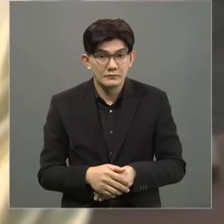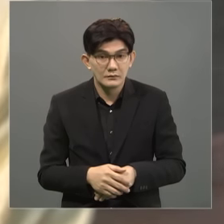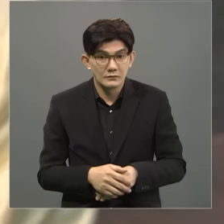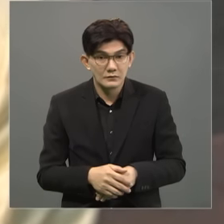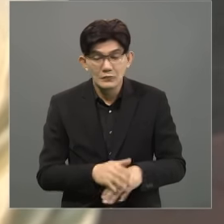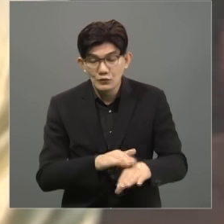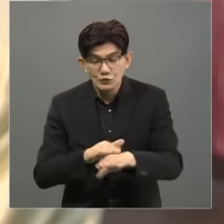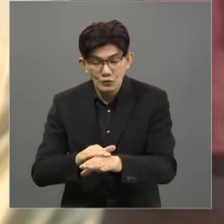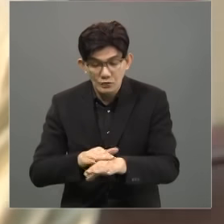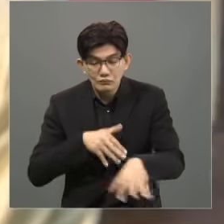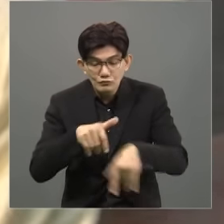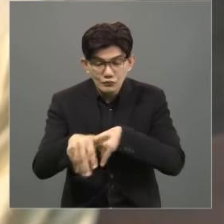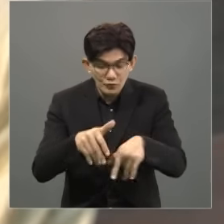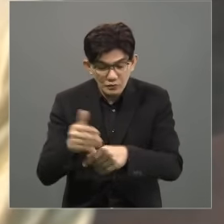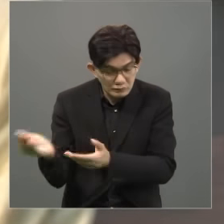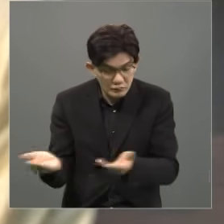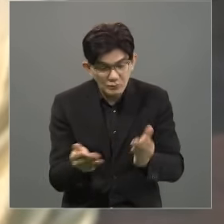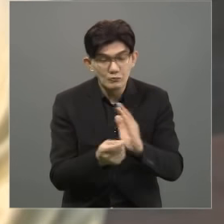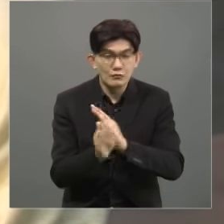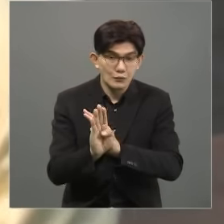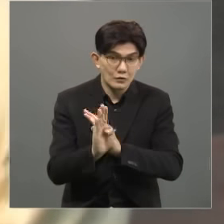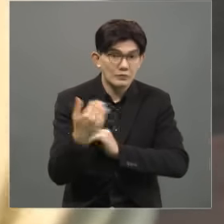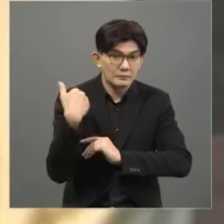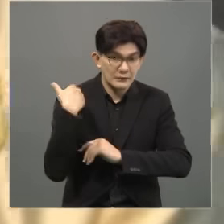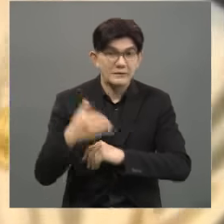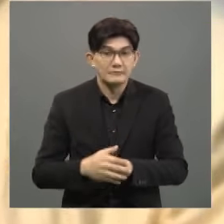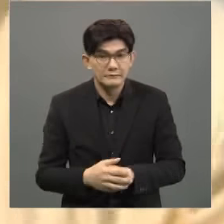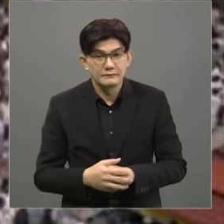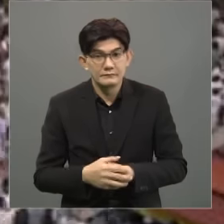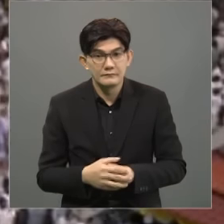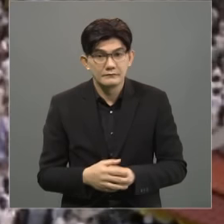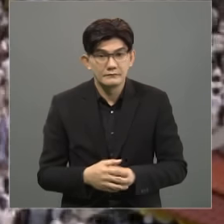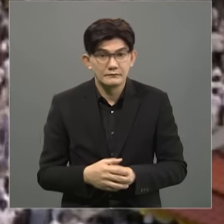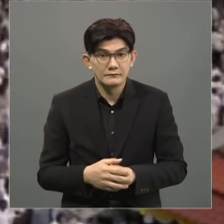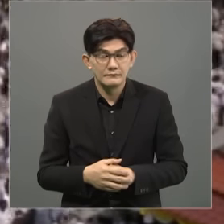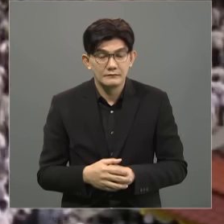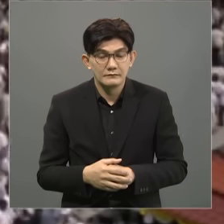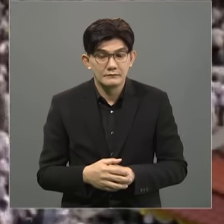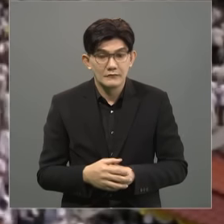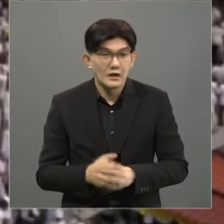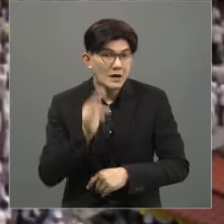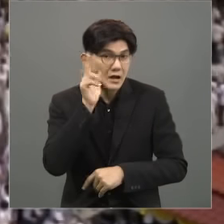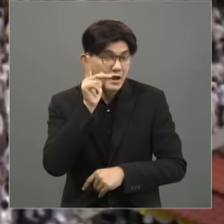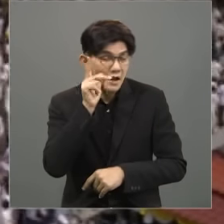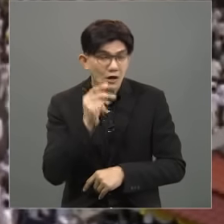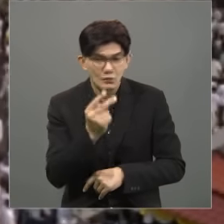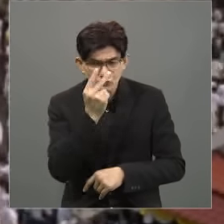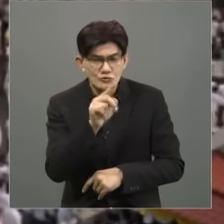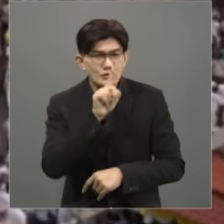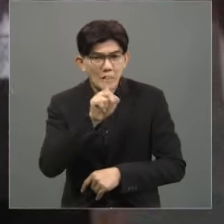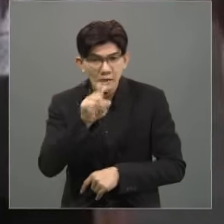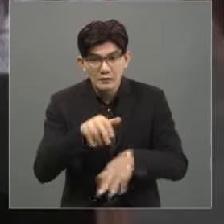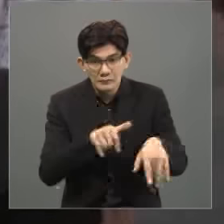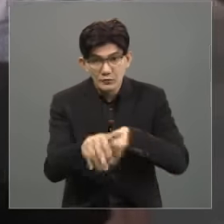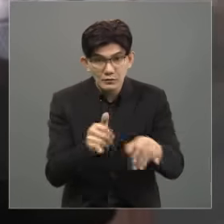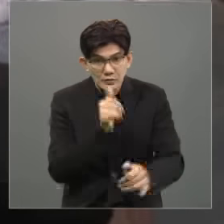ะครับที่จังหวัดอุบลราชธานีบ้านเฮาครับผม นอกจากนี้ครับผู้สื่อข่าวของเรายังได้ไปสอบถามนะครับประชาช